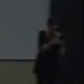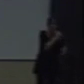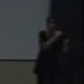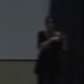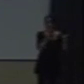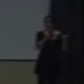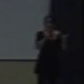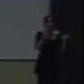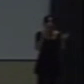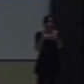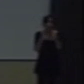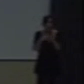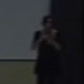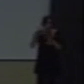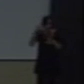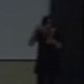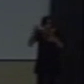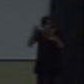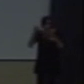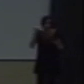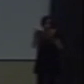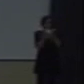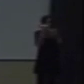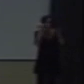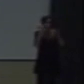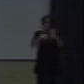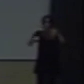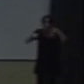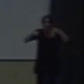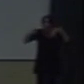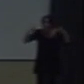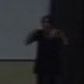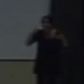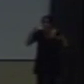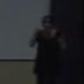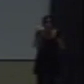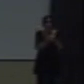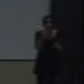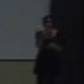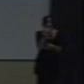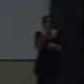bueno, de col·lectius doncs, estigmatitzats per, alguna, per informacions doncs, que a vegades